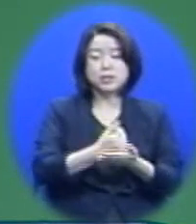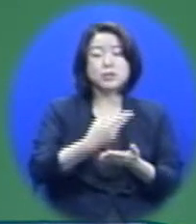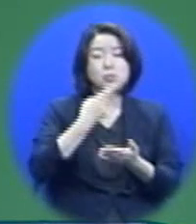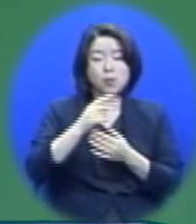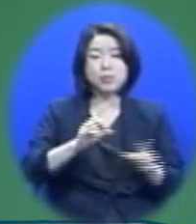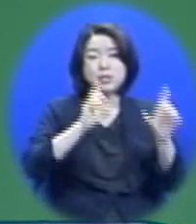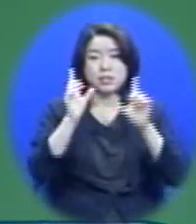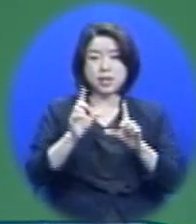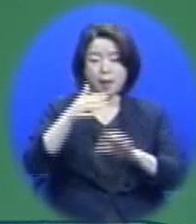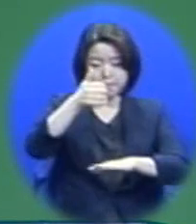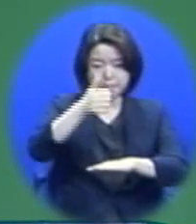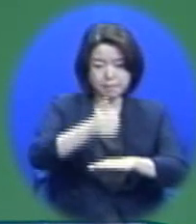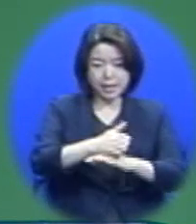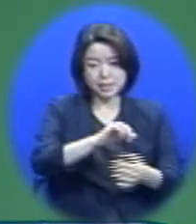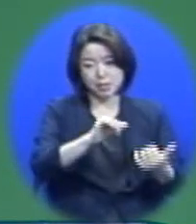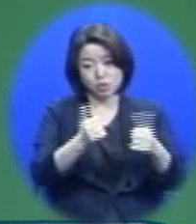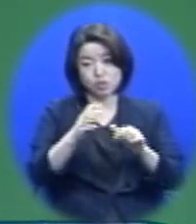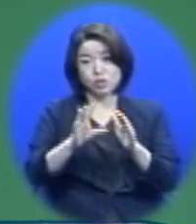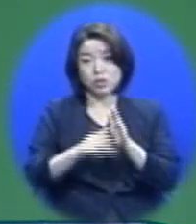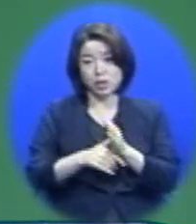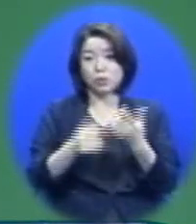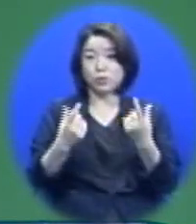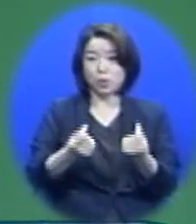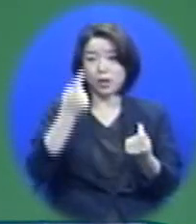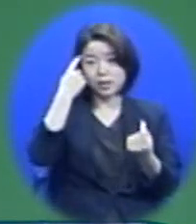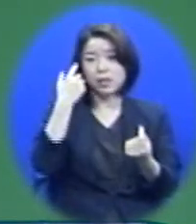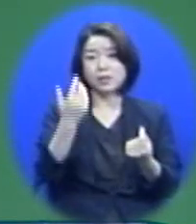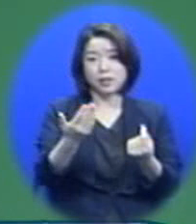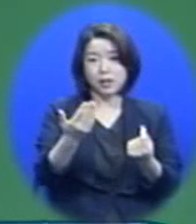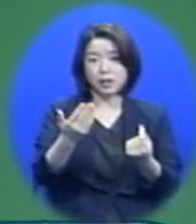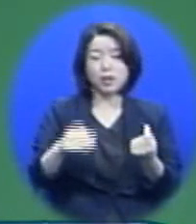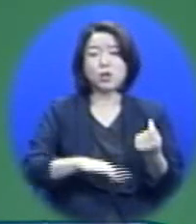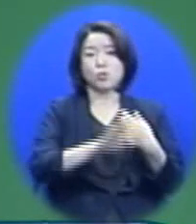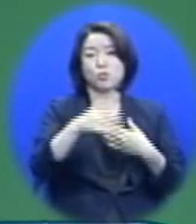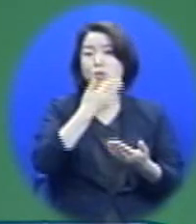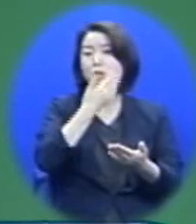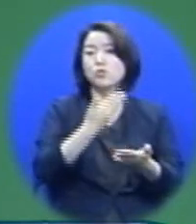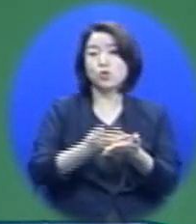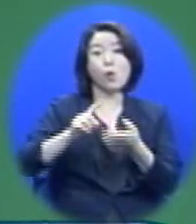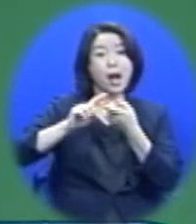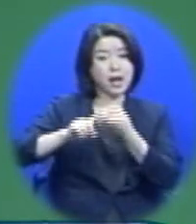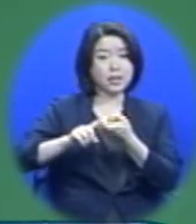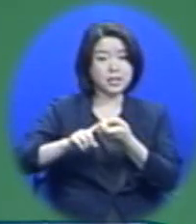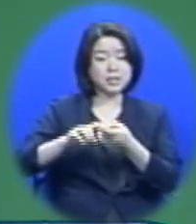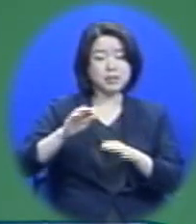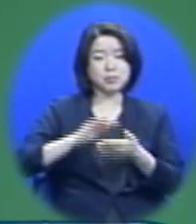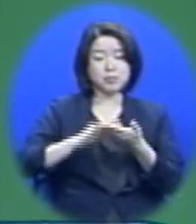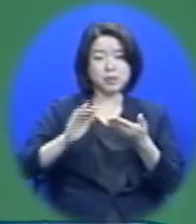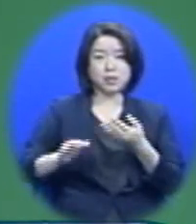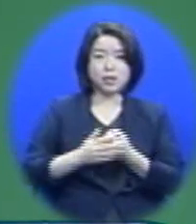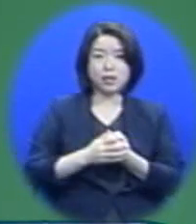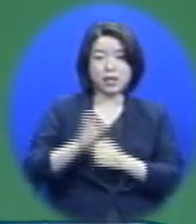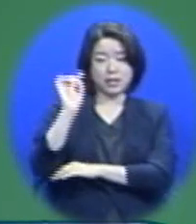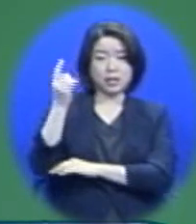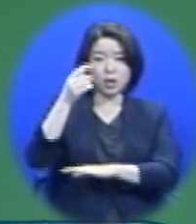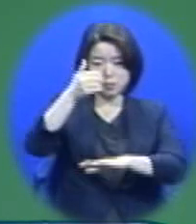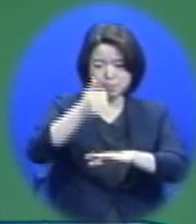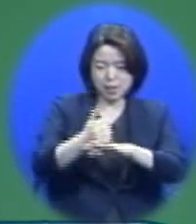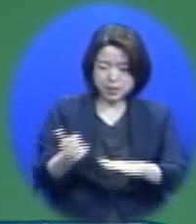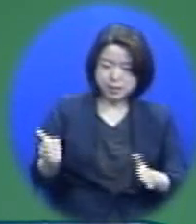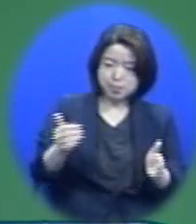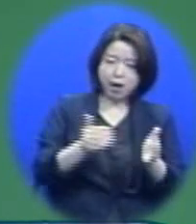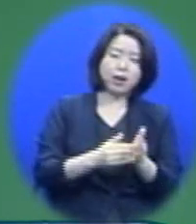그가 마지막 죽을 때도 그렇게 살았나? 그게 우리의 중요한 관심입니다. 다윗은 정말 끝까지